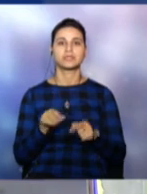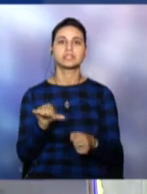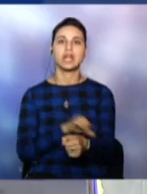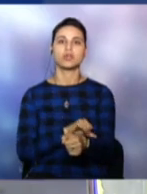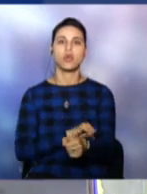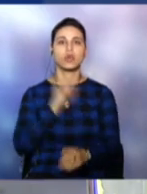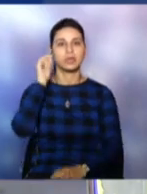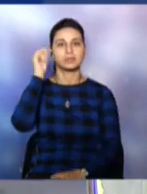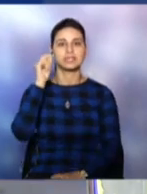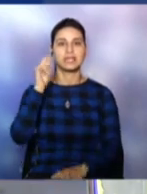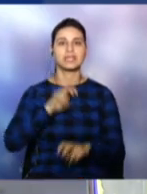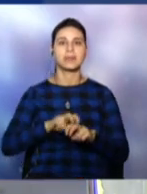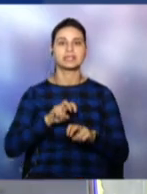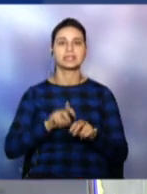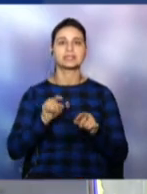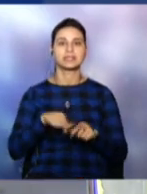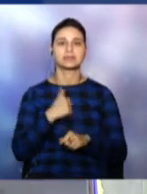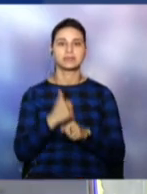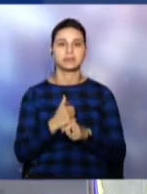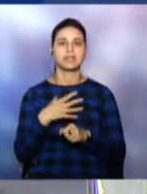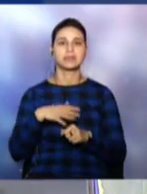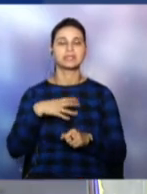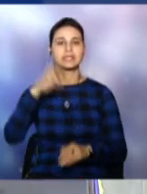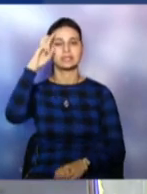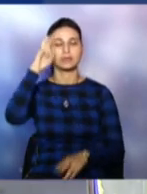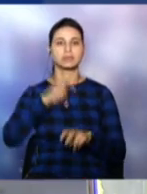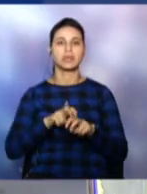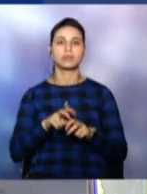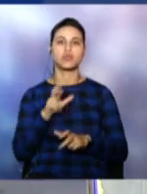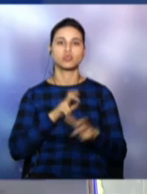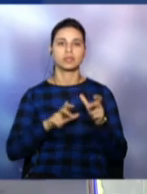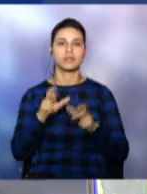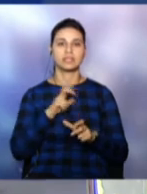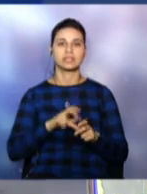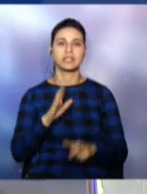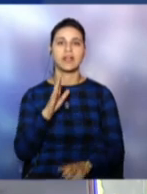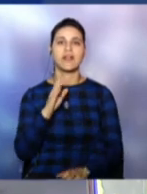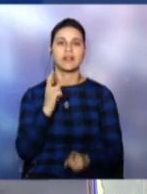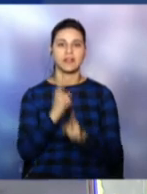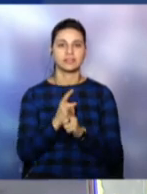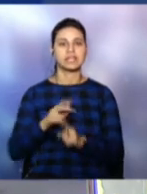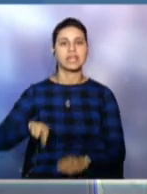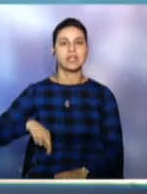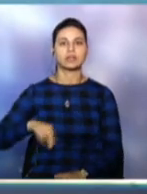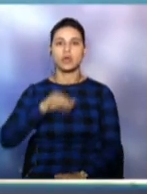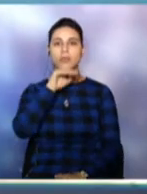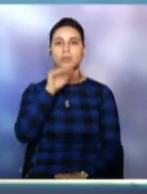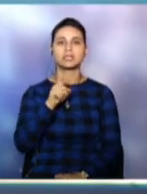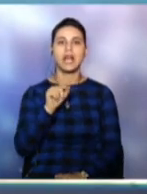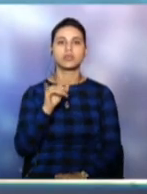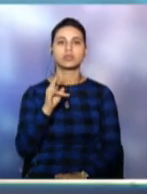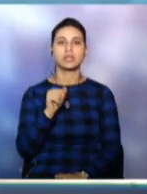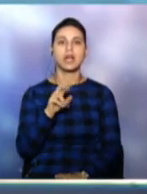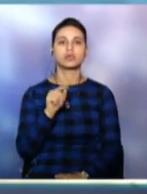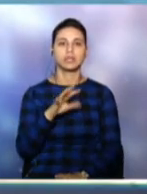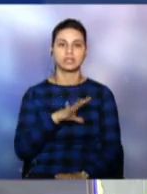ნარკოლოგი, ფსიქიატრი, მედიცინის მეცნიერებათა დოქტორი, თბილისის სახელმწიფო სამედიცინო უნივერსიტეტის ვიცერექტორი პროფესორი ქალბატონი ხათუნა თოდაძე იყო